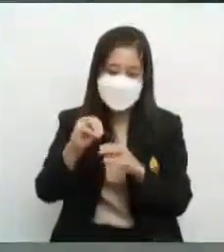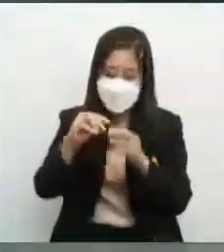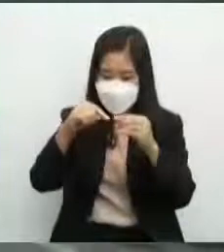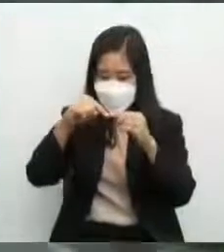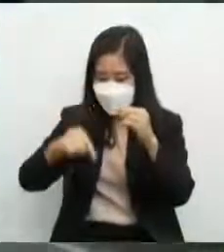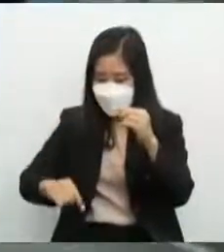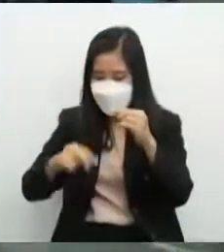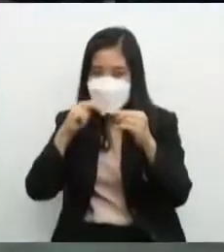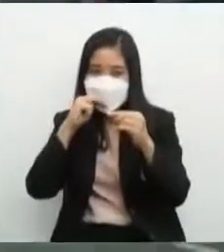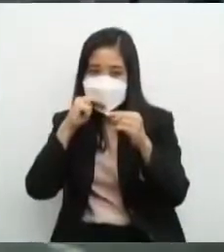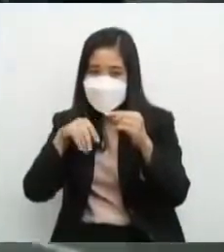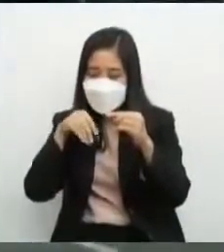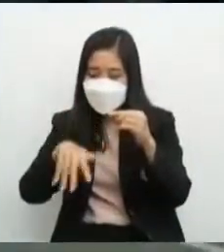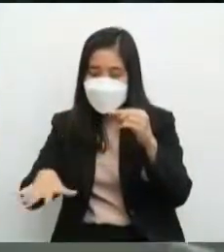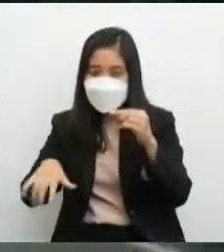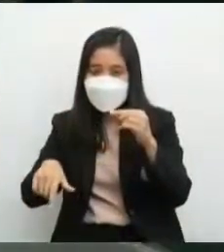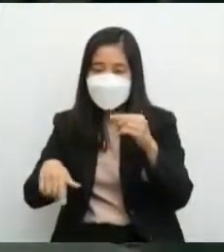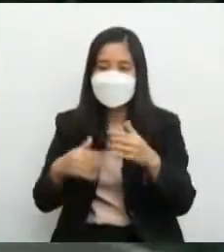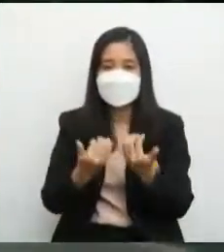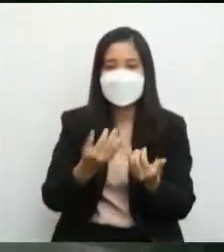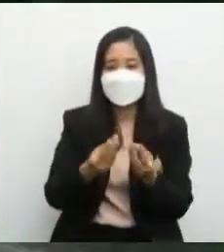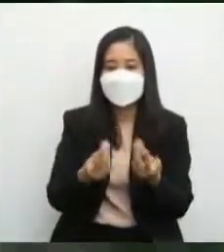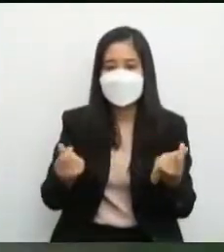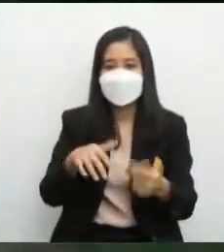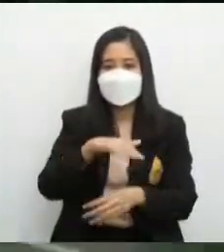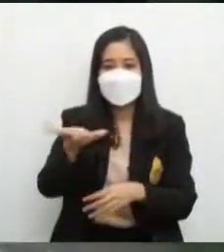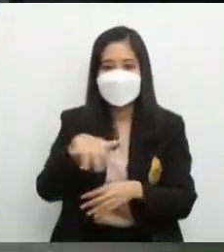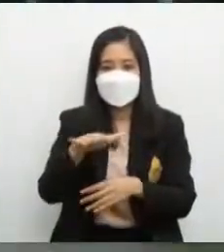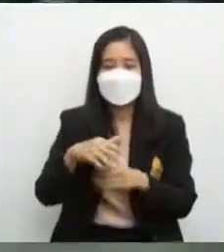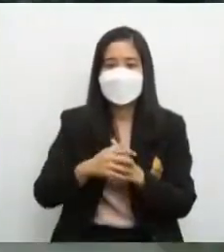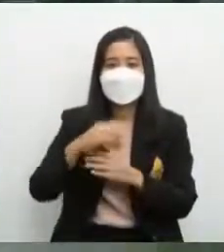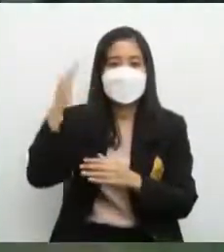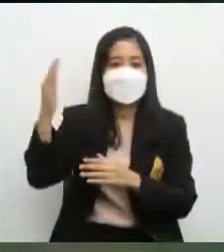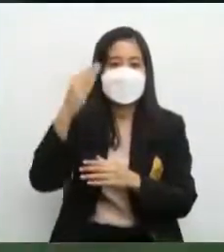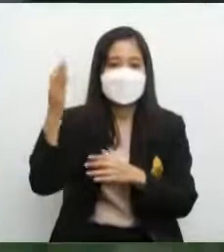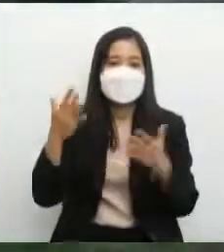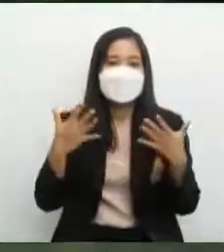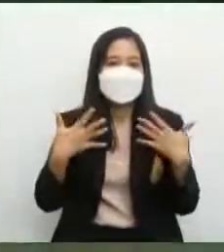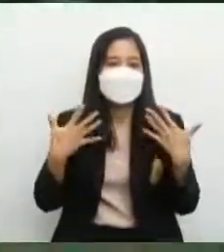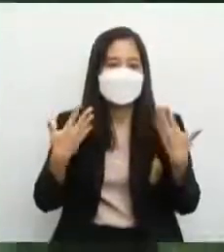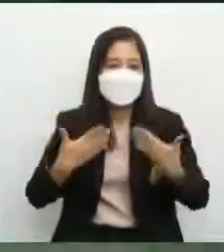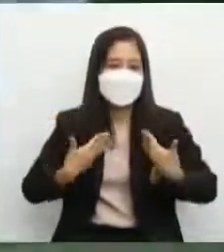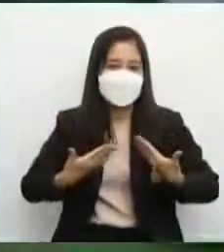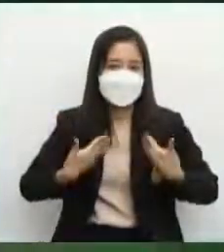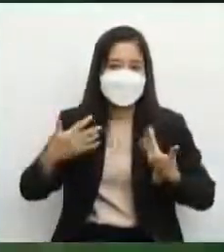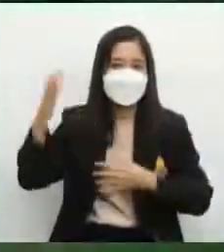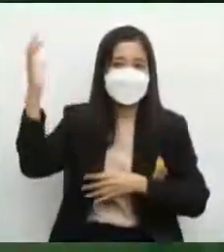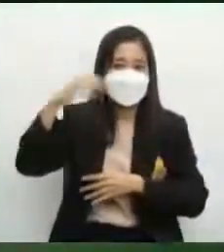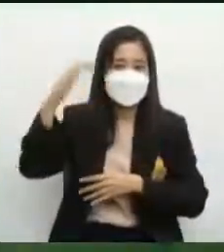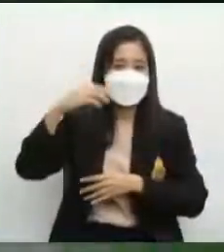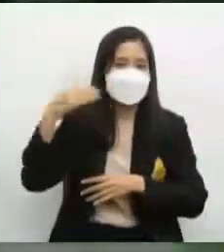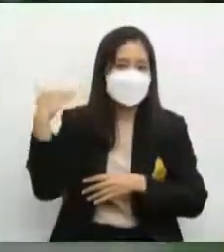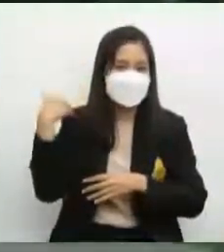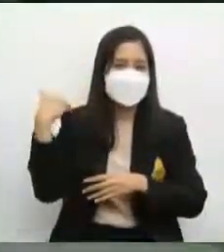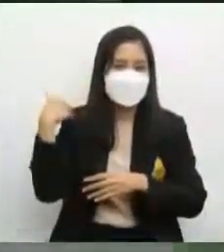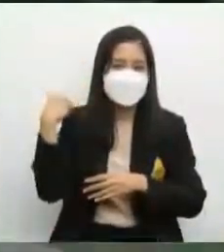ภูมิอากาศโดยทั่วไปของอำเภอเวียงแหงจะมีสภาพอากาศเย็นสบายฤดูฝนจะมีฝนตกชุกค่อน